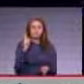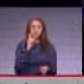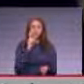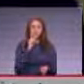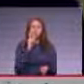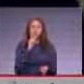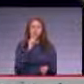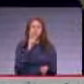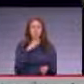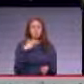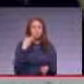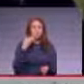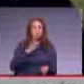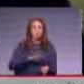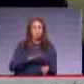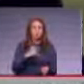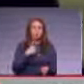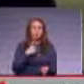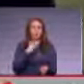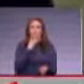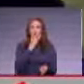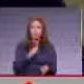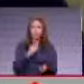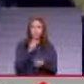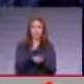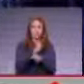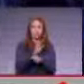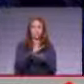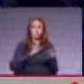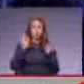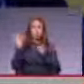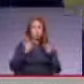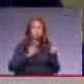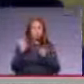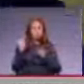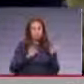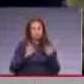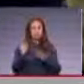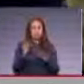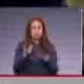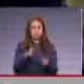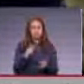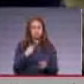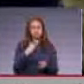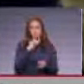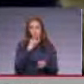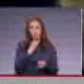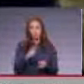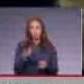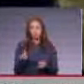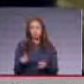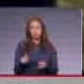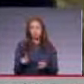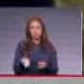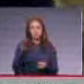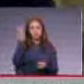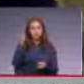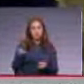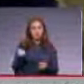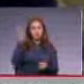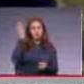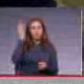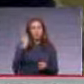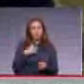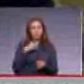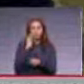ولاد ابني وانا اللي مربياهم، واحد مهندس والتاني مهندس برضه، واحد في الكليه في